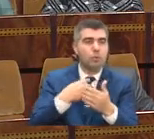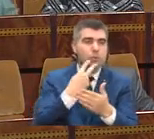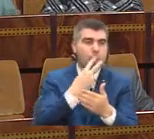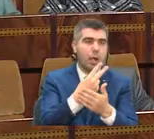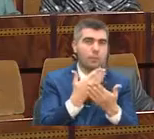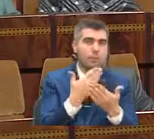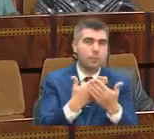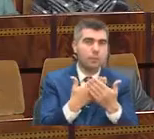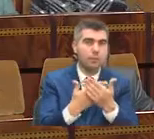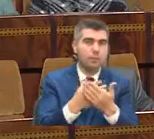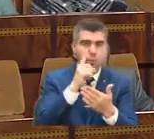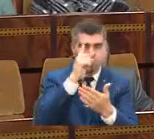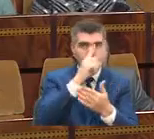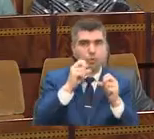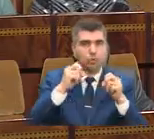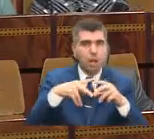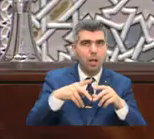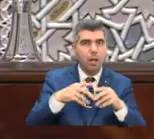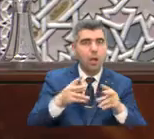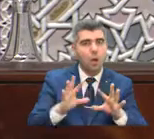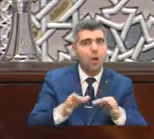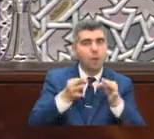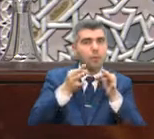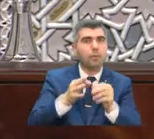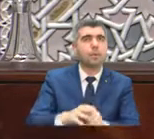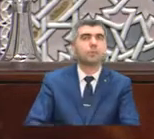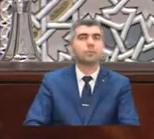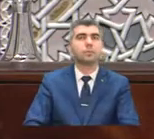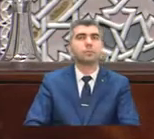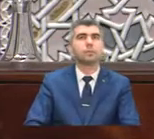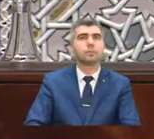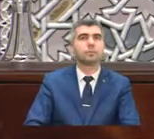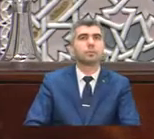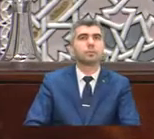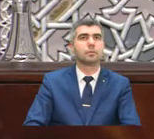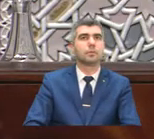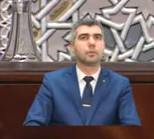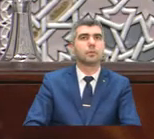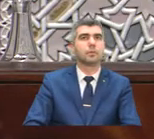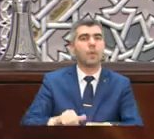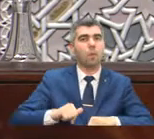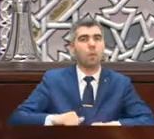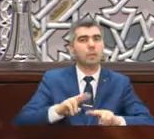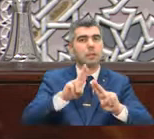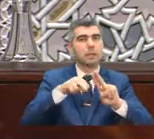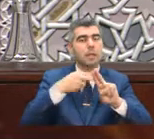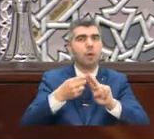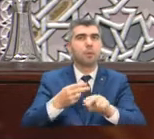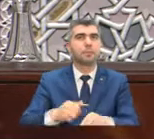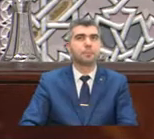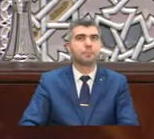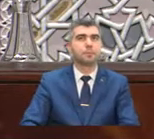جيتوا غادي يلقوا إن شاء الله الحلول. شكرا. كلمة لكم السيد الوزير للرد.